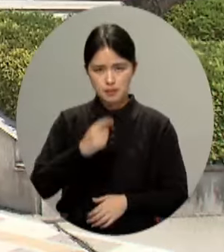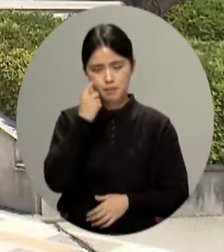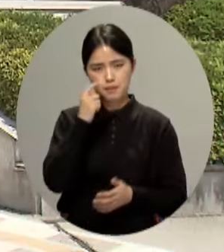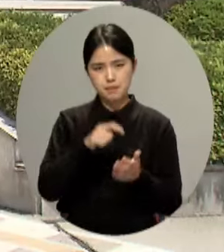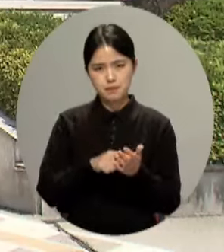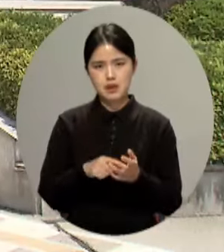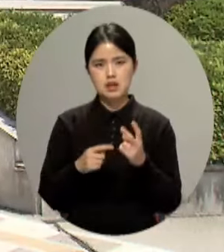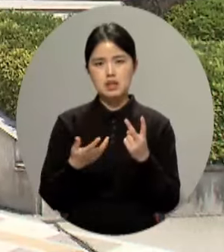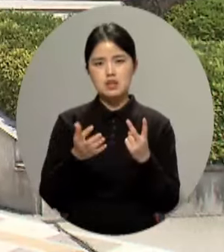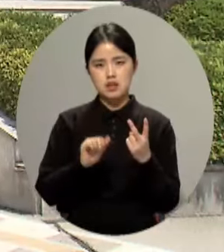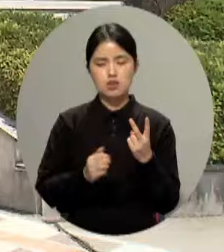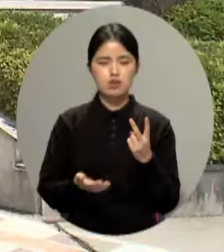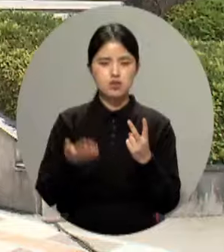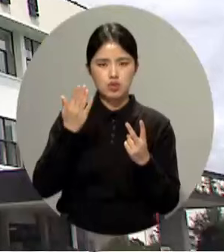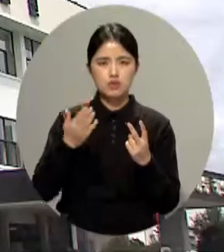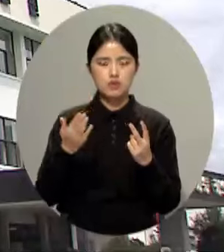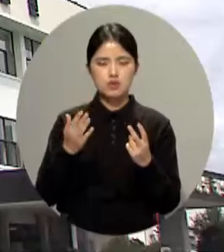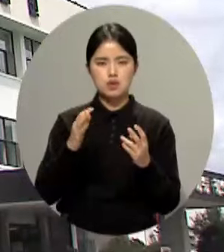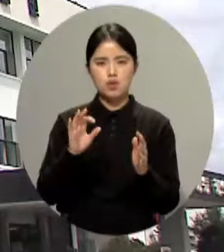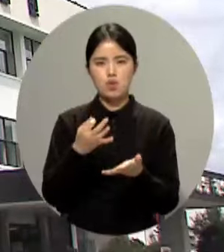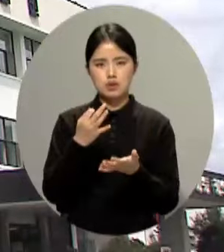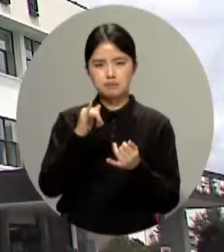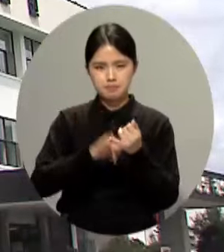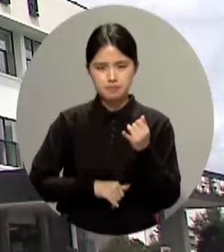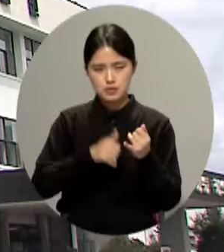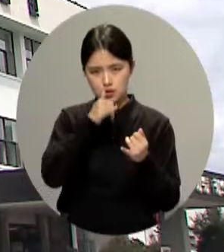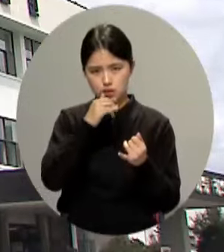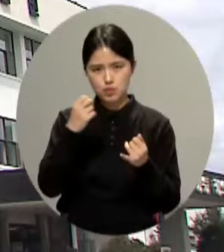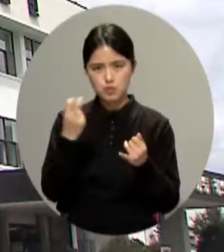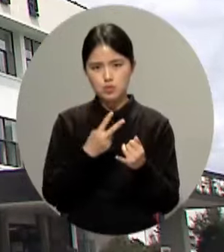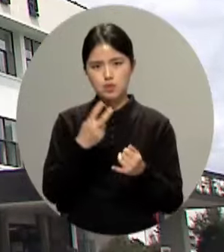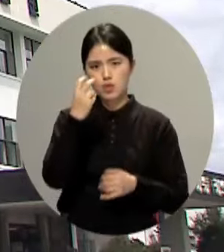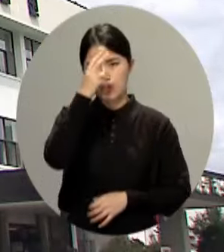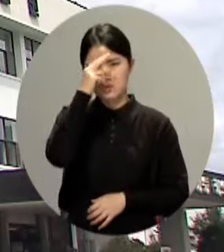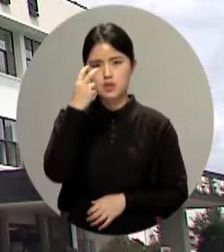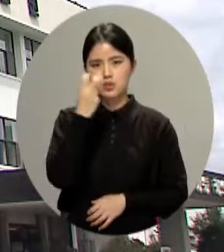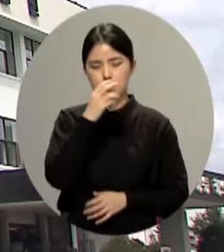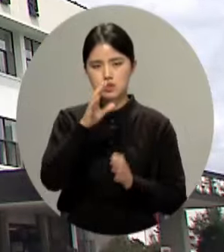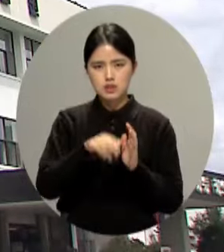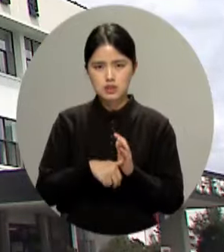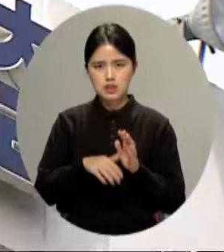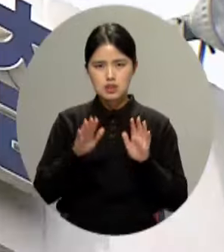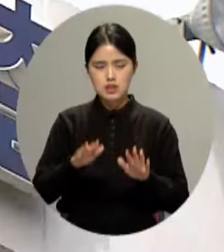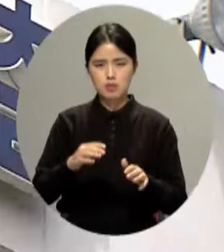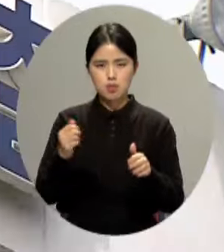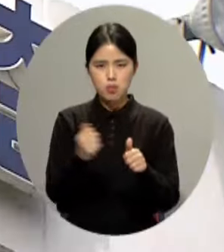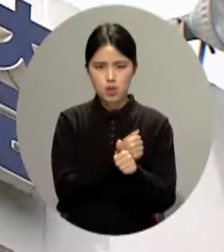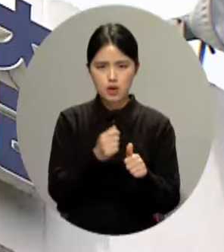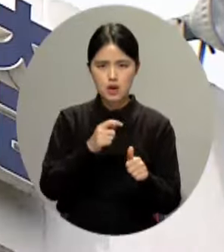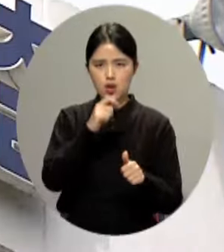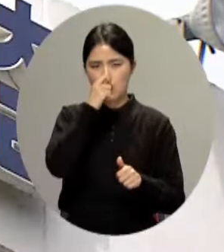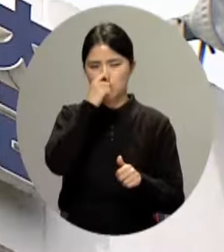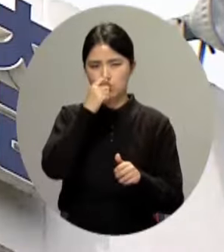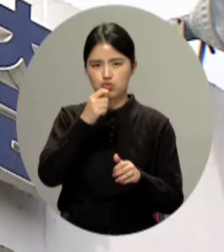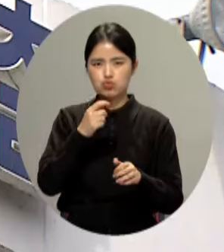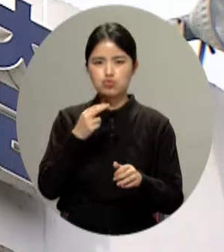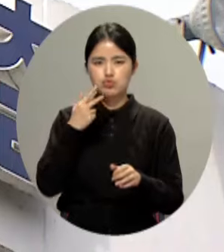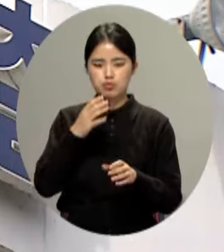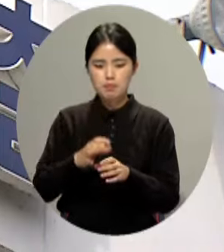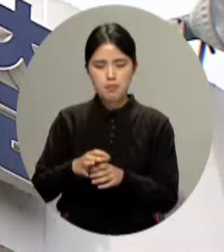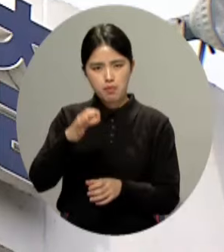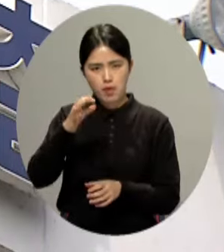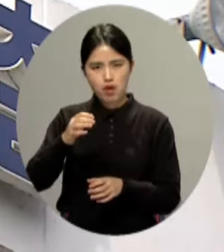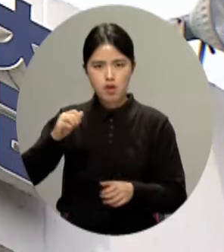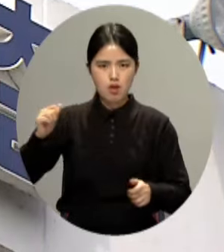뿐임 체불이 드러났고 검찰 조사에서는 이번 폭행에 소주병과 맥주병을 들고 위협한 사실